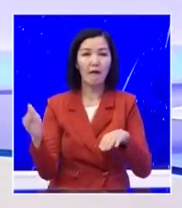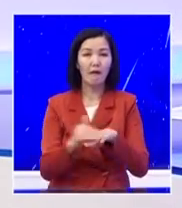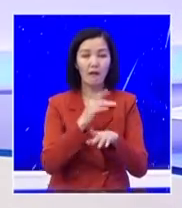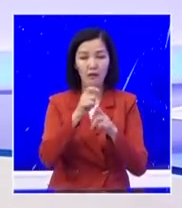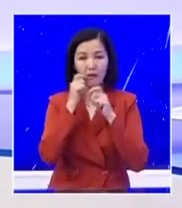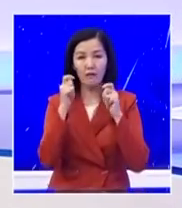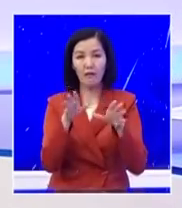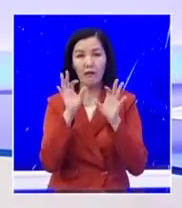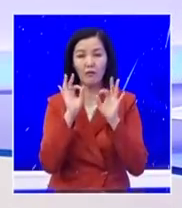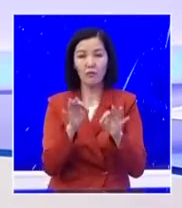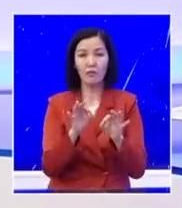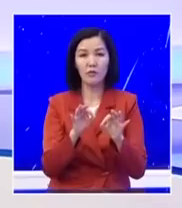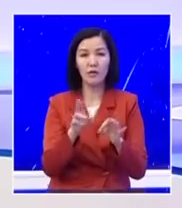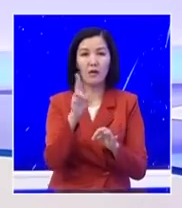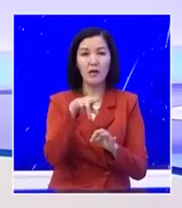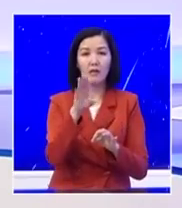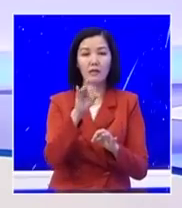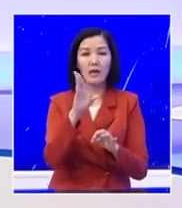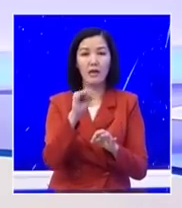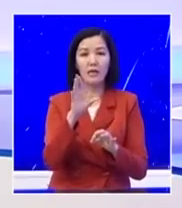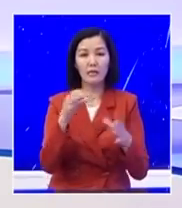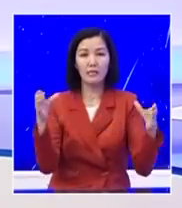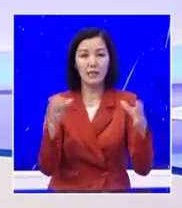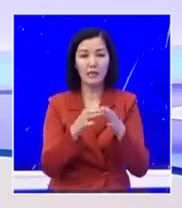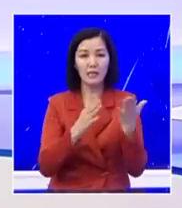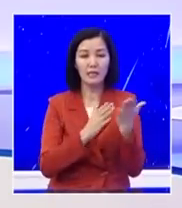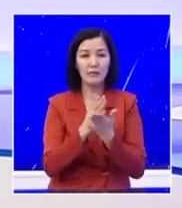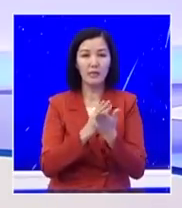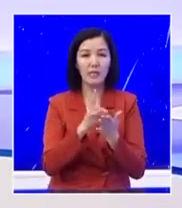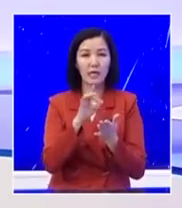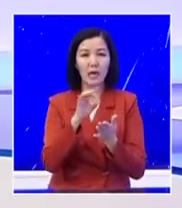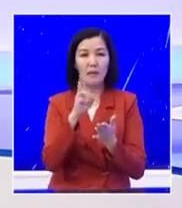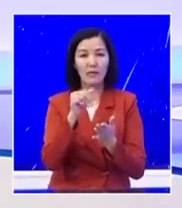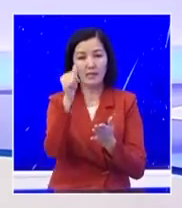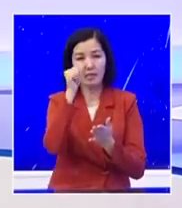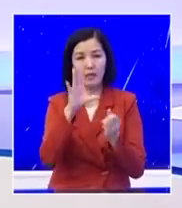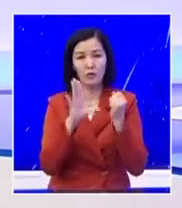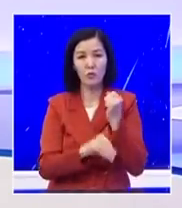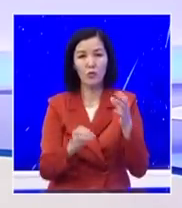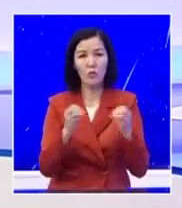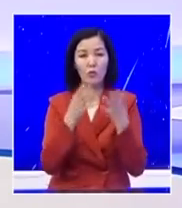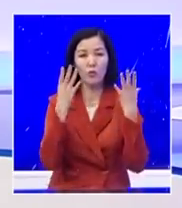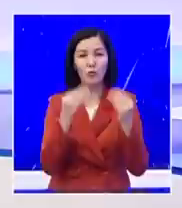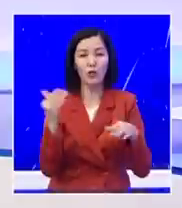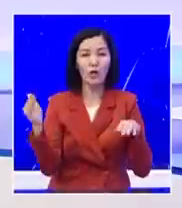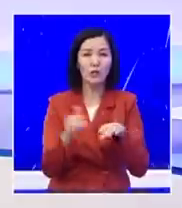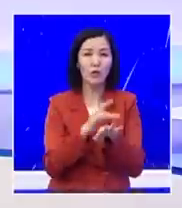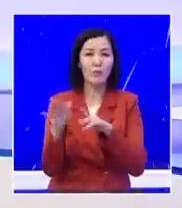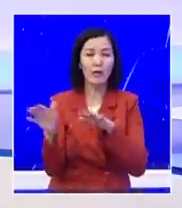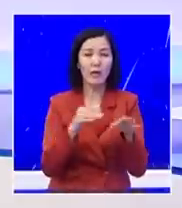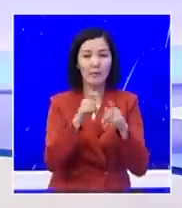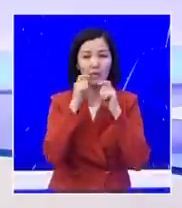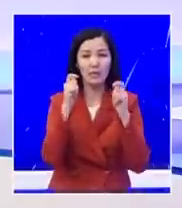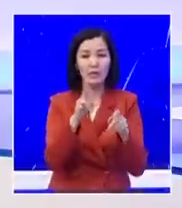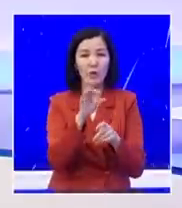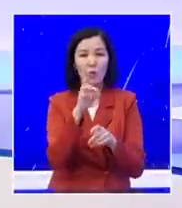Қайыр қылсаң сауап мол, Дариш жауапкершілігі шектеулі серіктестігі қызметкерлері Рамазан айының соңғы 10 күндігінде сауапты іс жасады.